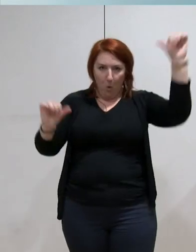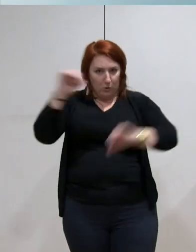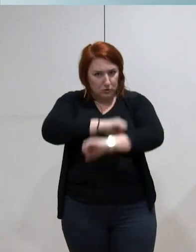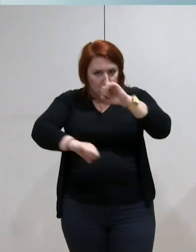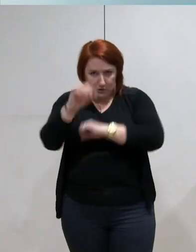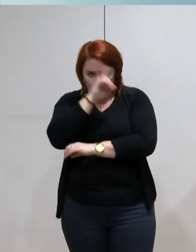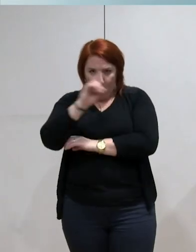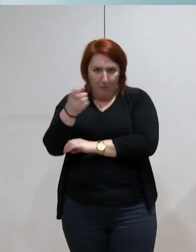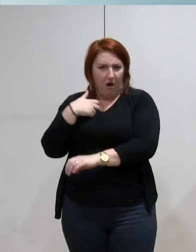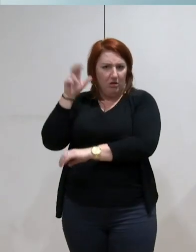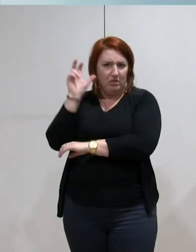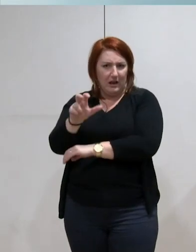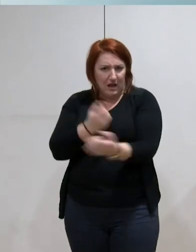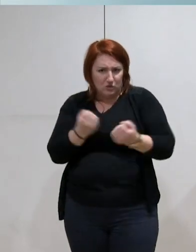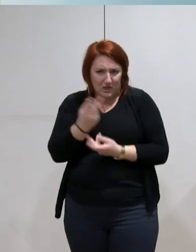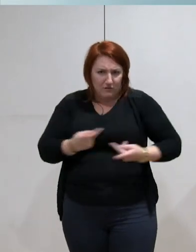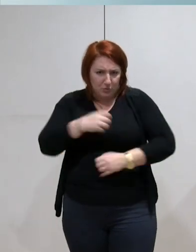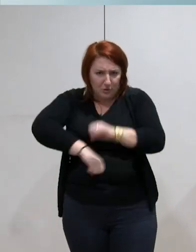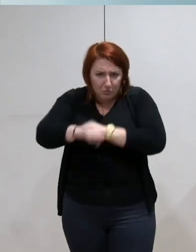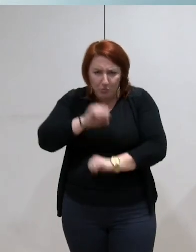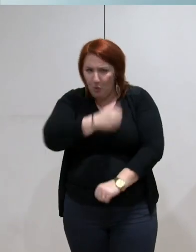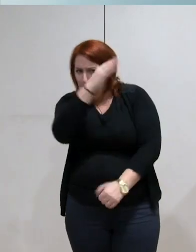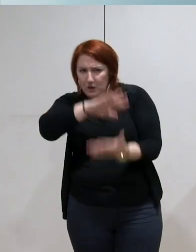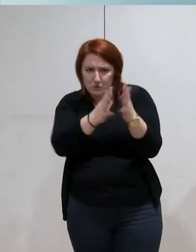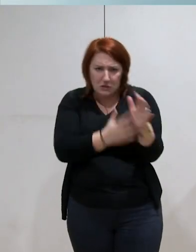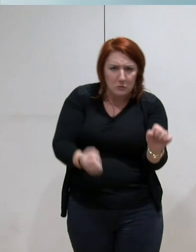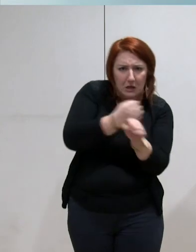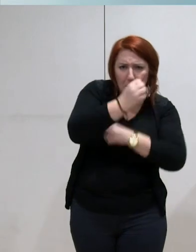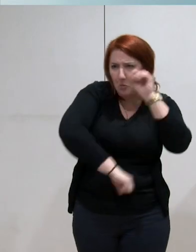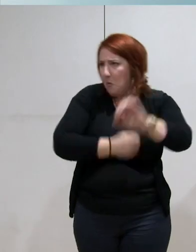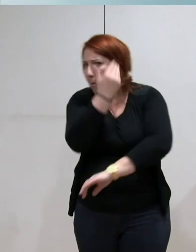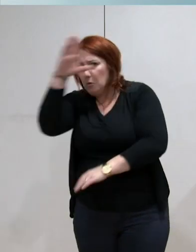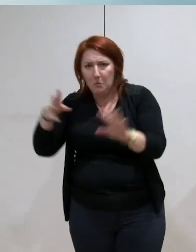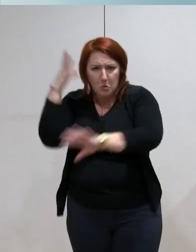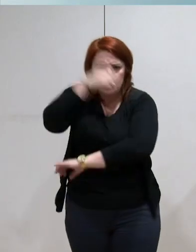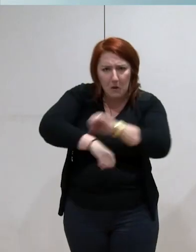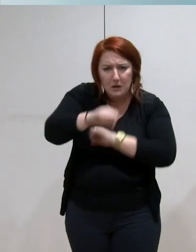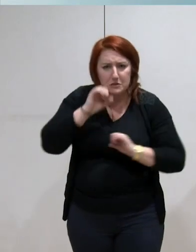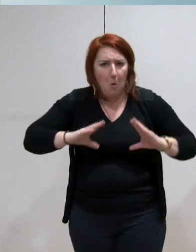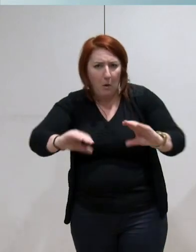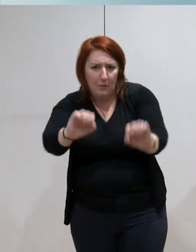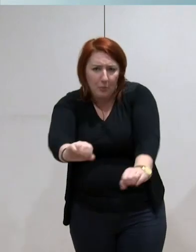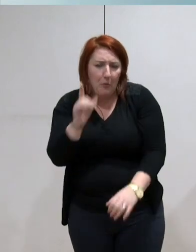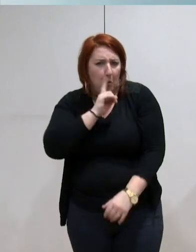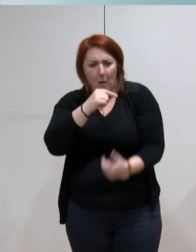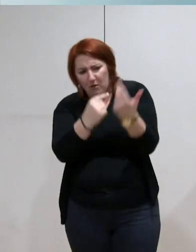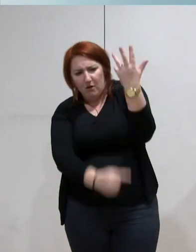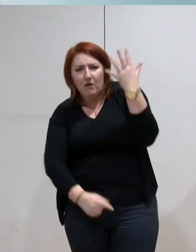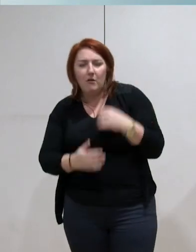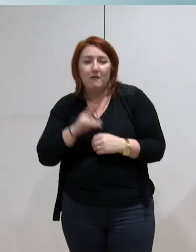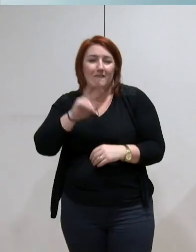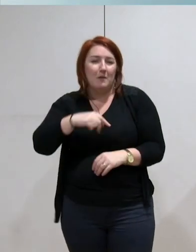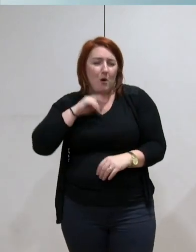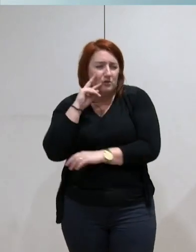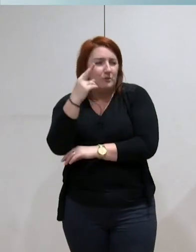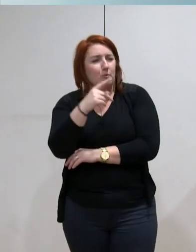DSP vous auriez pu créer une autre association vous auriez pu monter d'autres initiatives donc je j'avais j'étais habitué Monsieur